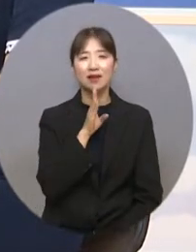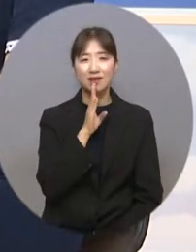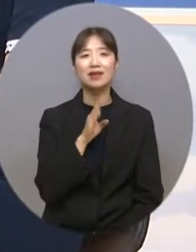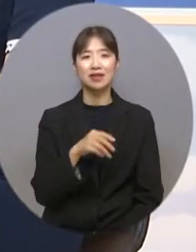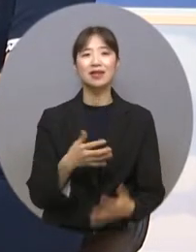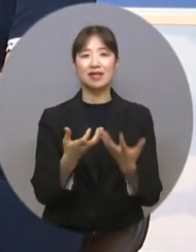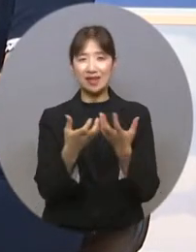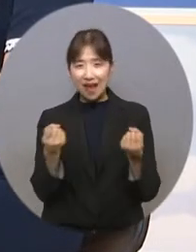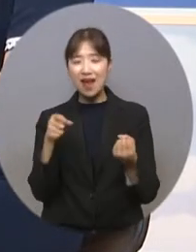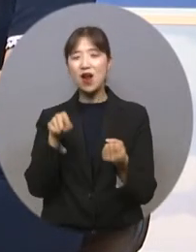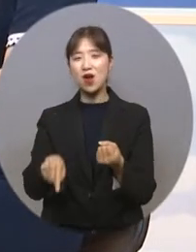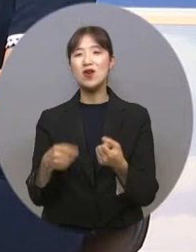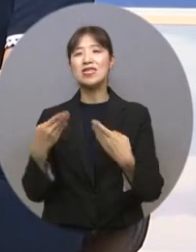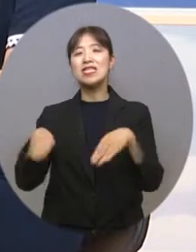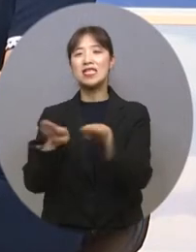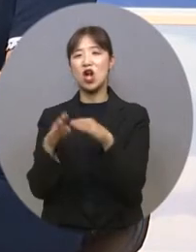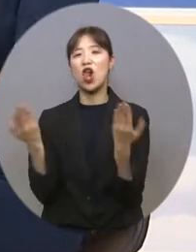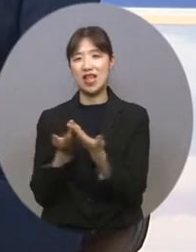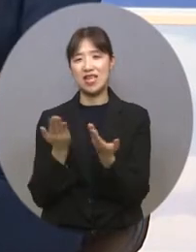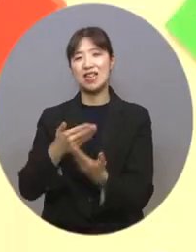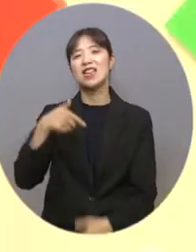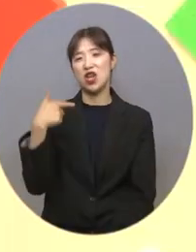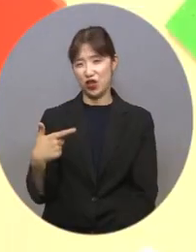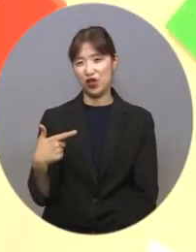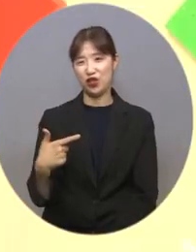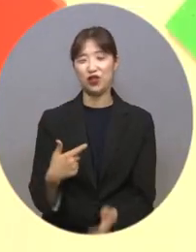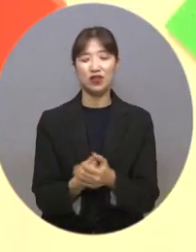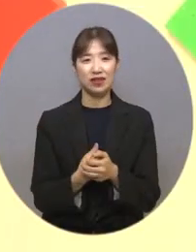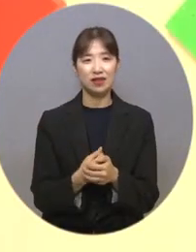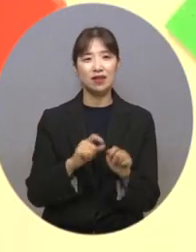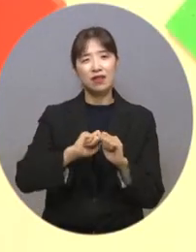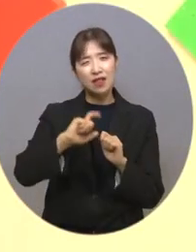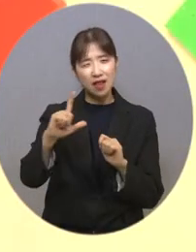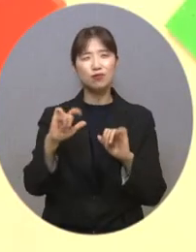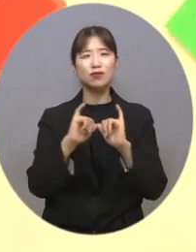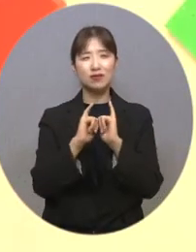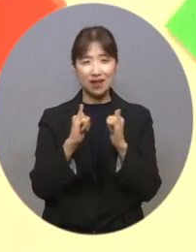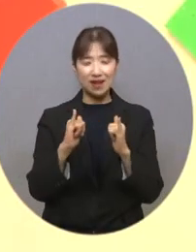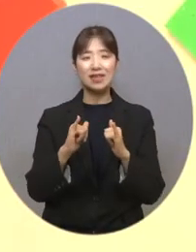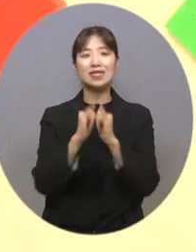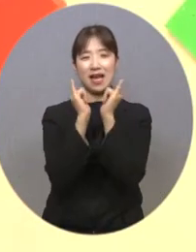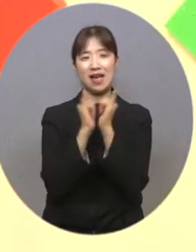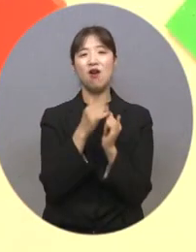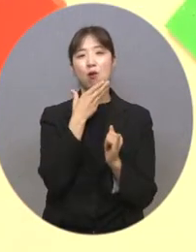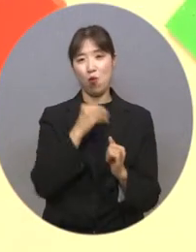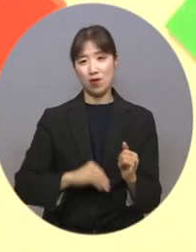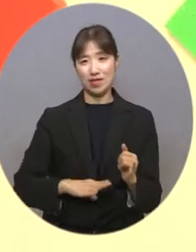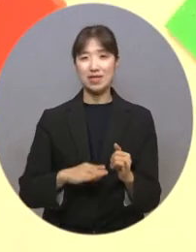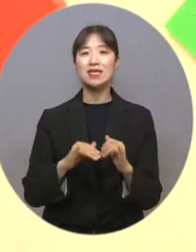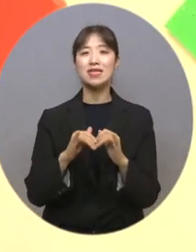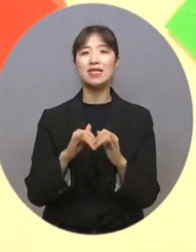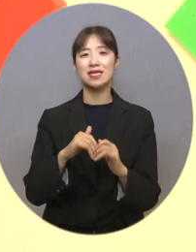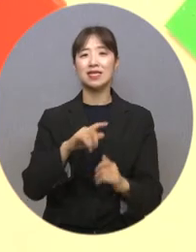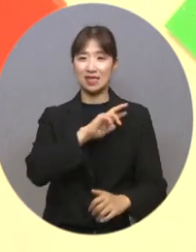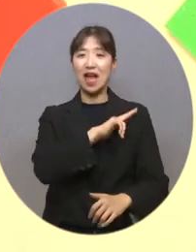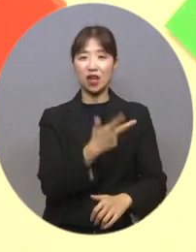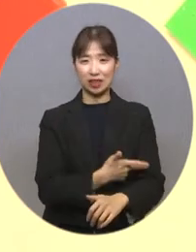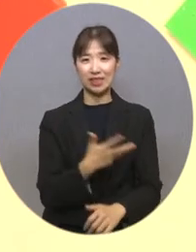따로 또 있고요. 네. 6명 있고요. 그래서 대부분의 종사자들은 어떤 사회복지사 자격증을 가지고서